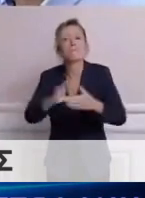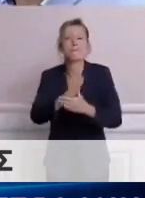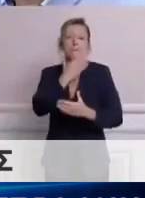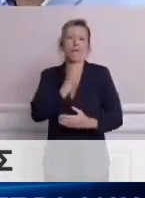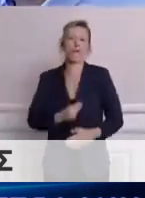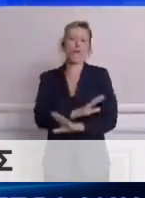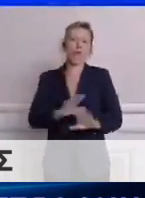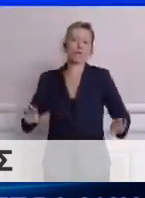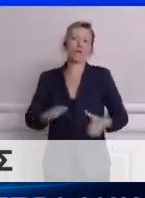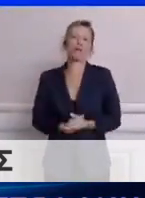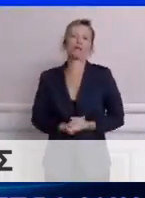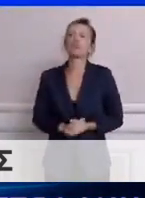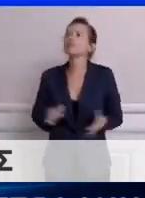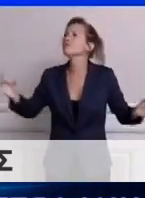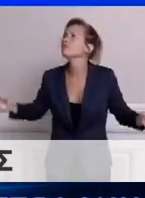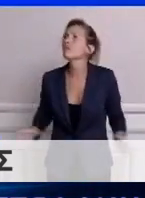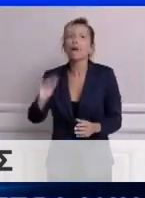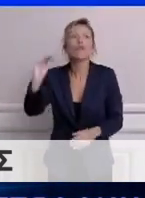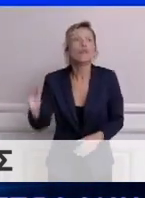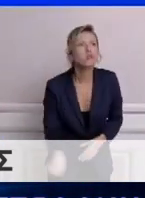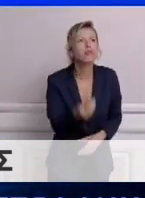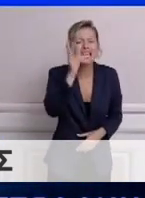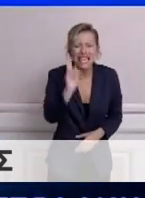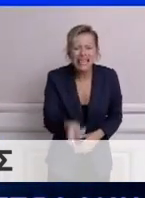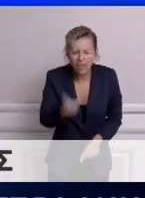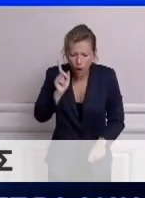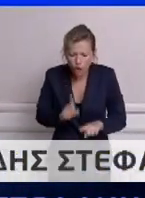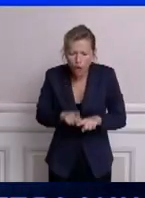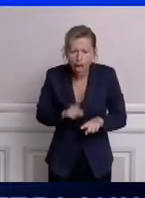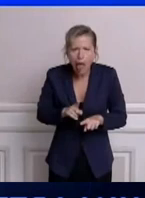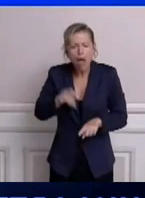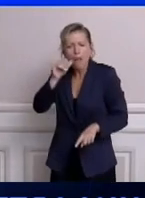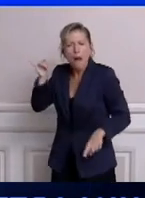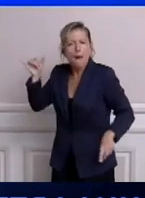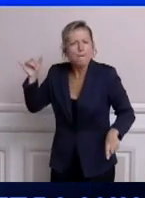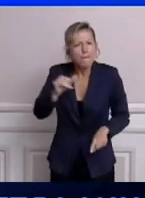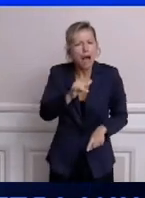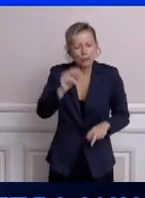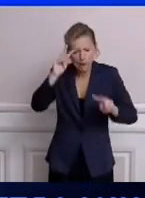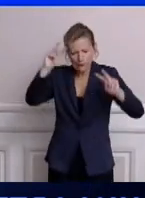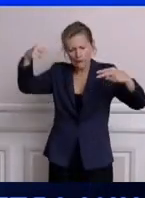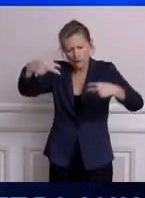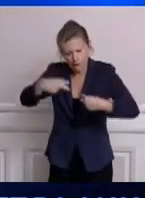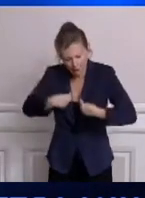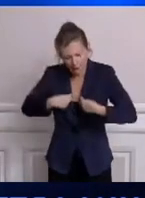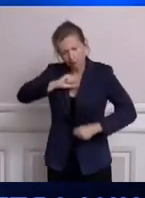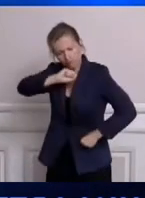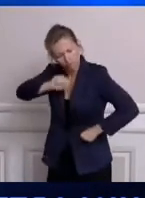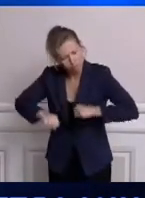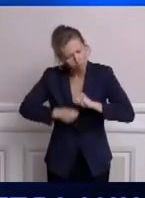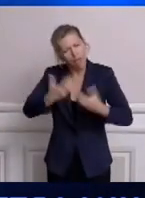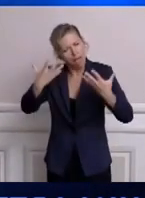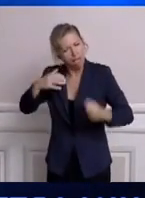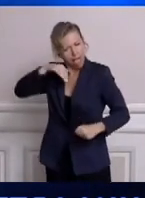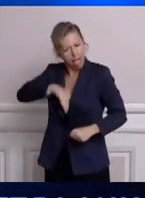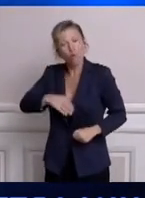Κάθε φορά που υπάρχει ένας κίνδυνος, οι Έλληνες σκύβουμε μέσα μας και ανασύρουμε αυτά τα δύο στοιχεία. Και τώρα υπάρχει